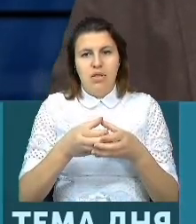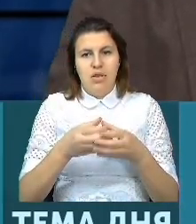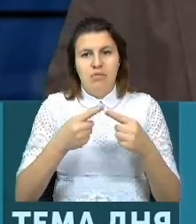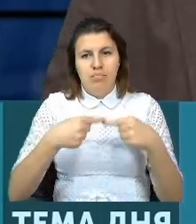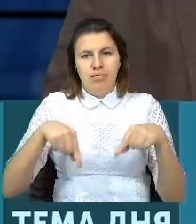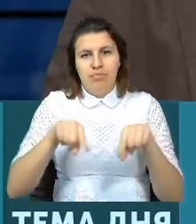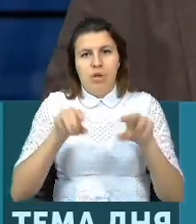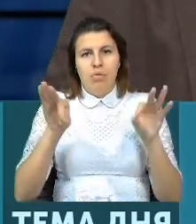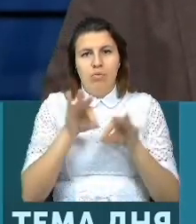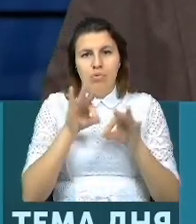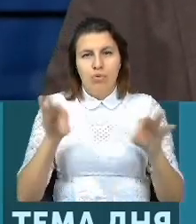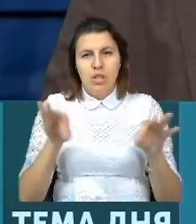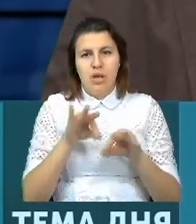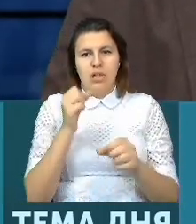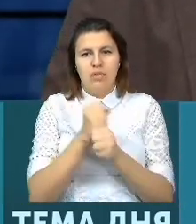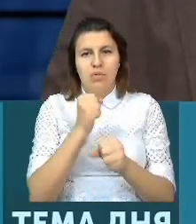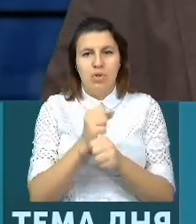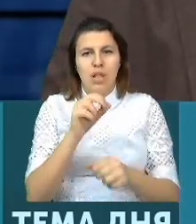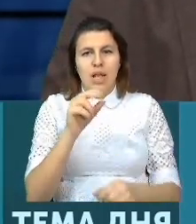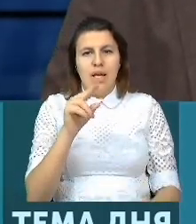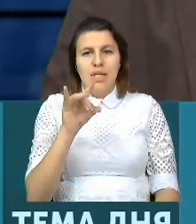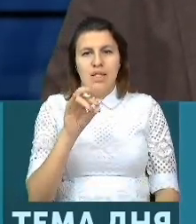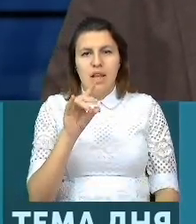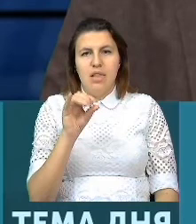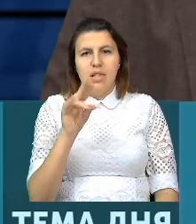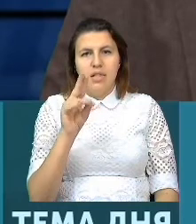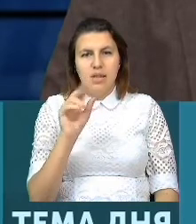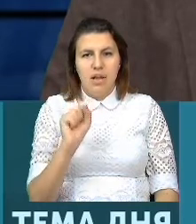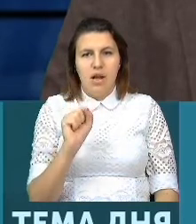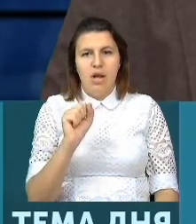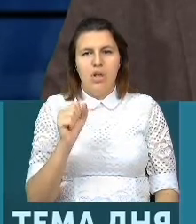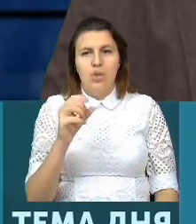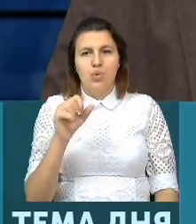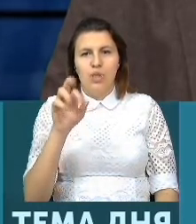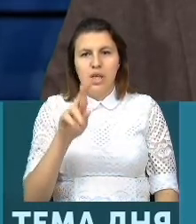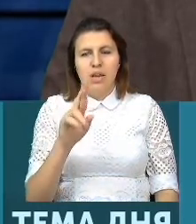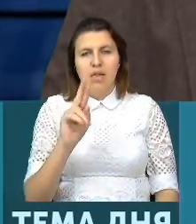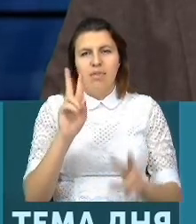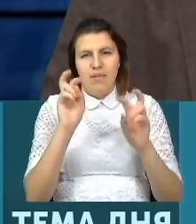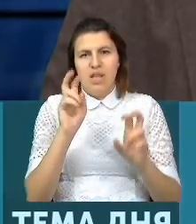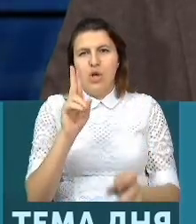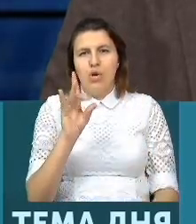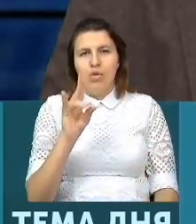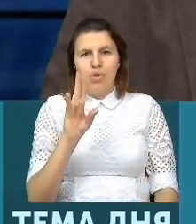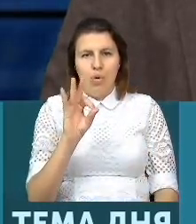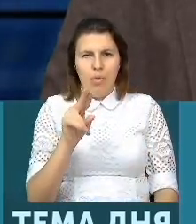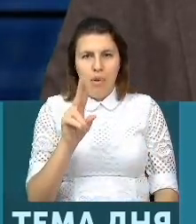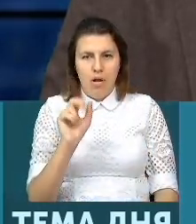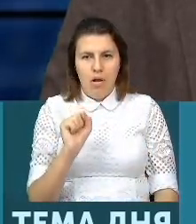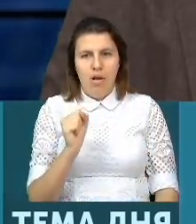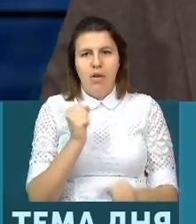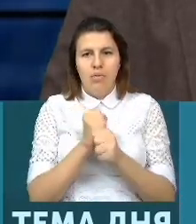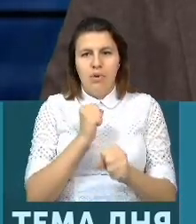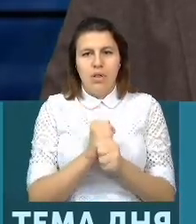вже дизайнерську студію «Кнопка». І організовують не тільки для себе